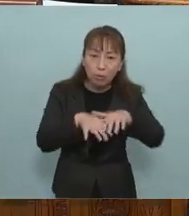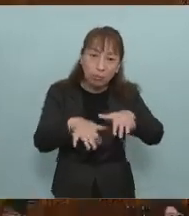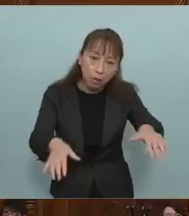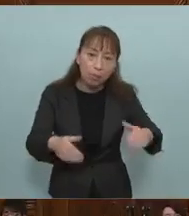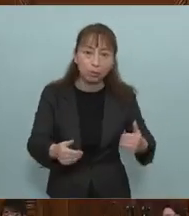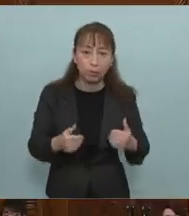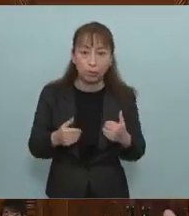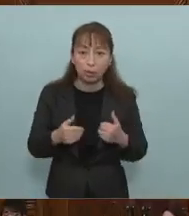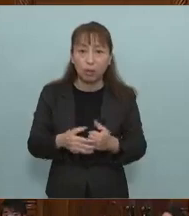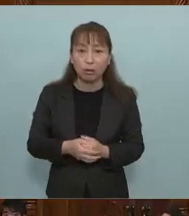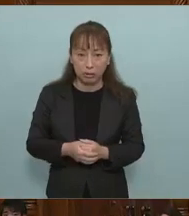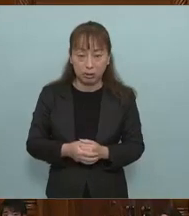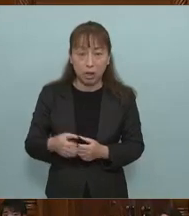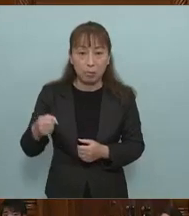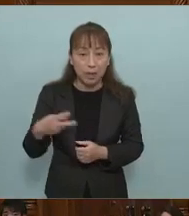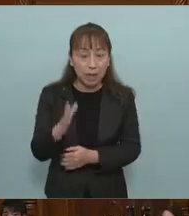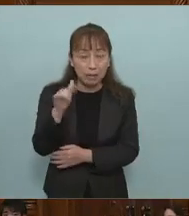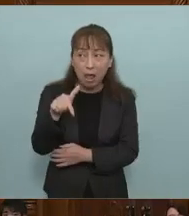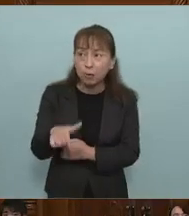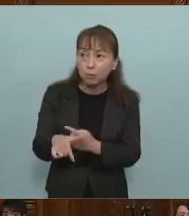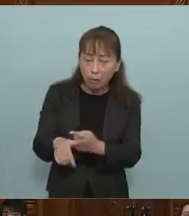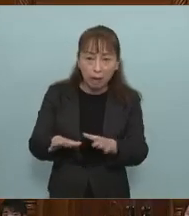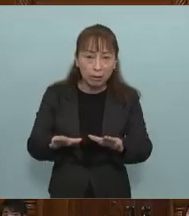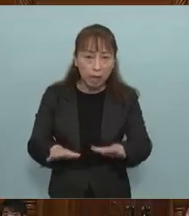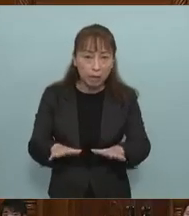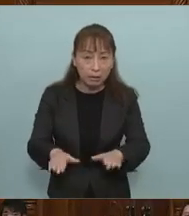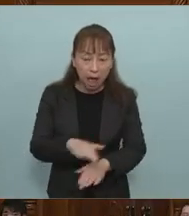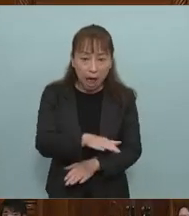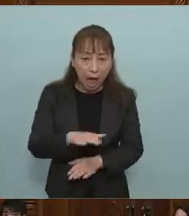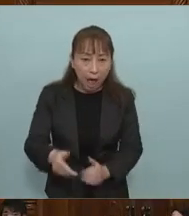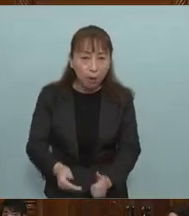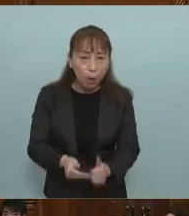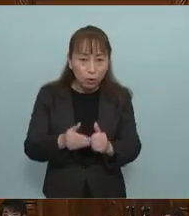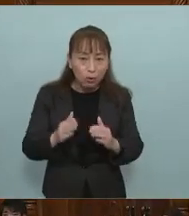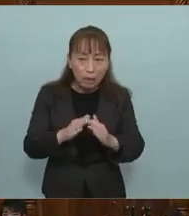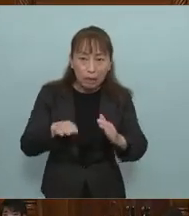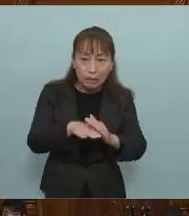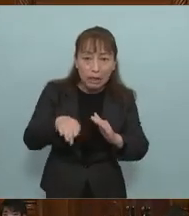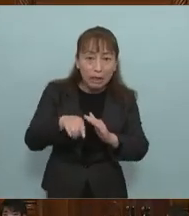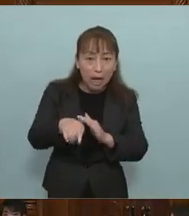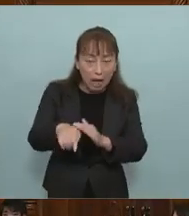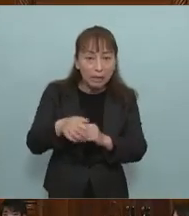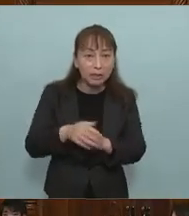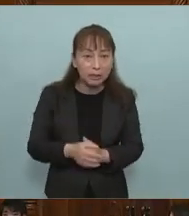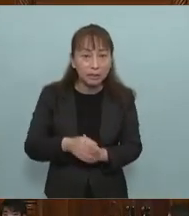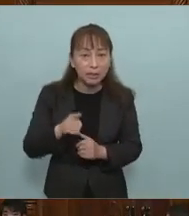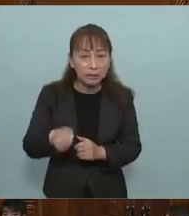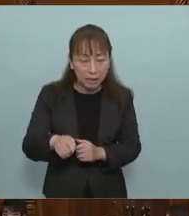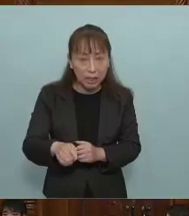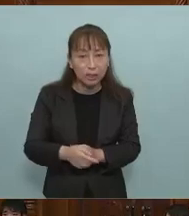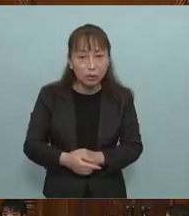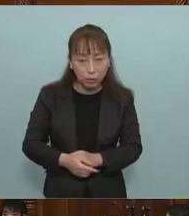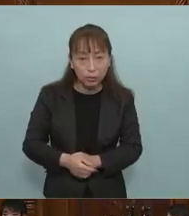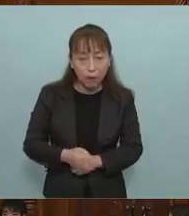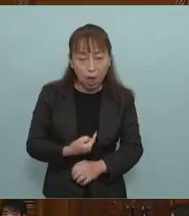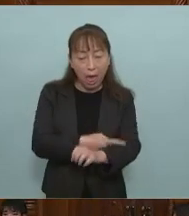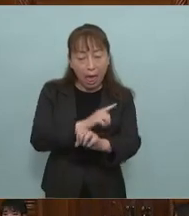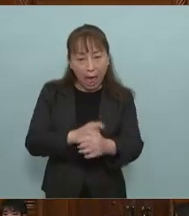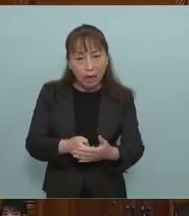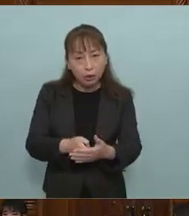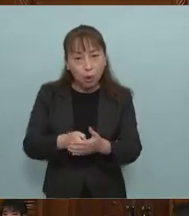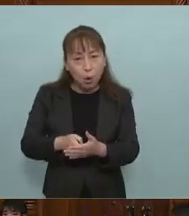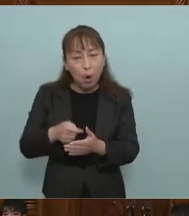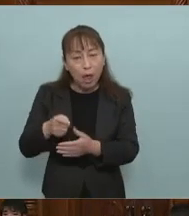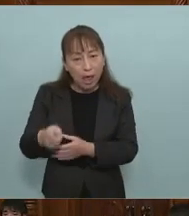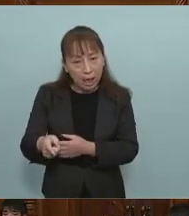ります。また、政府は現在、子育て世帯等に対し、高い省エネ性能を有する新築住宅の